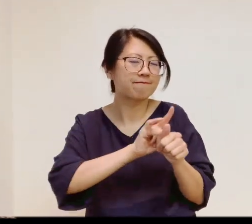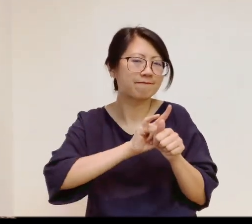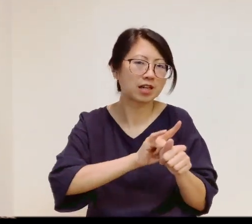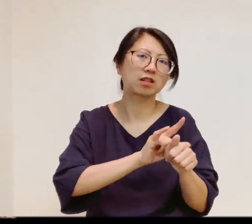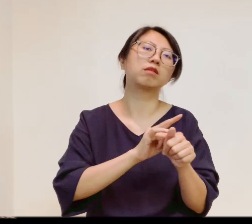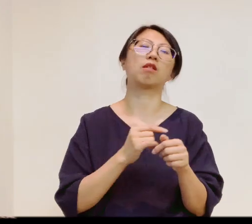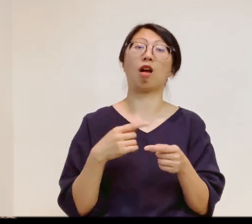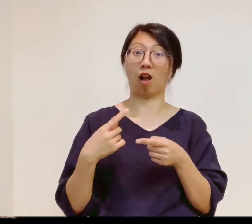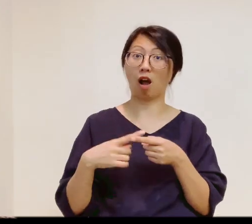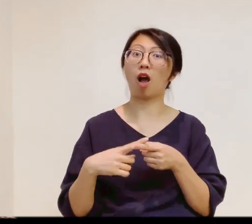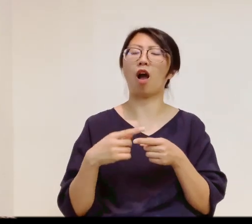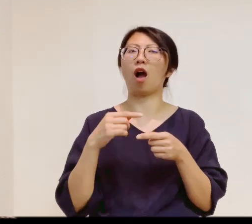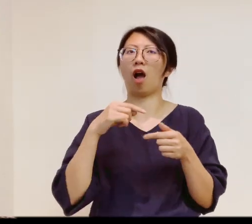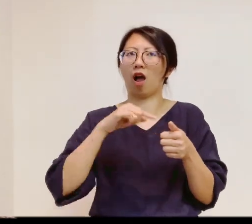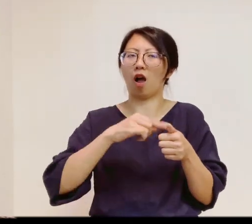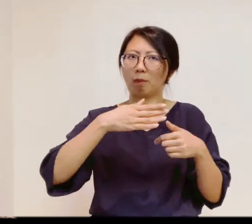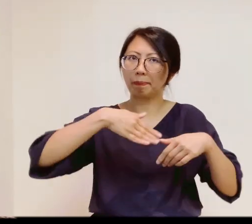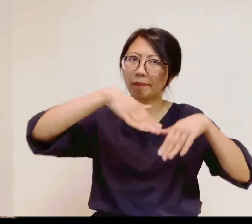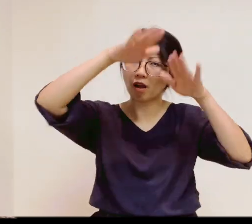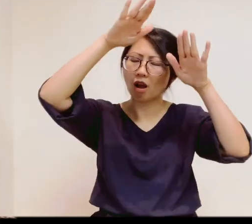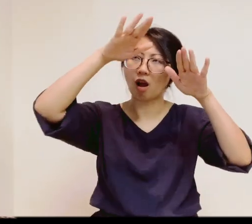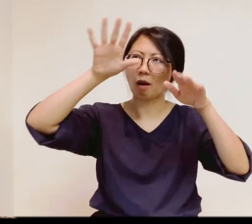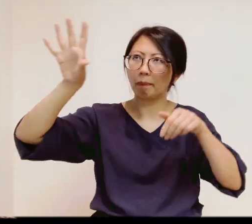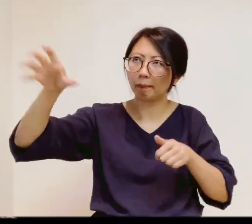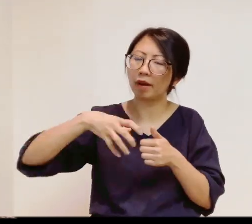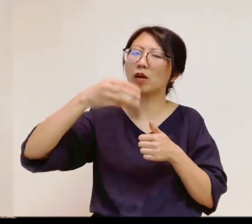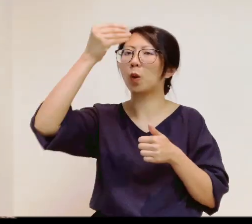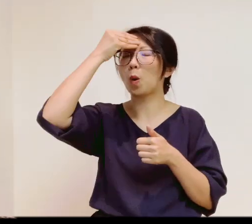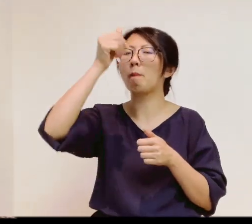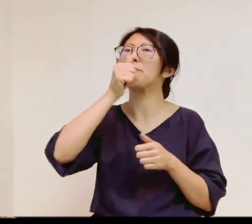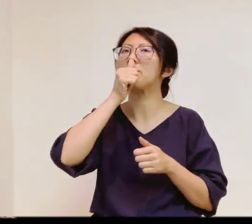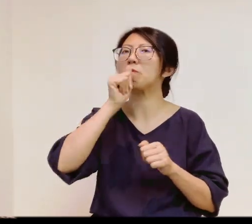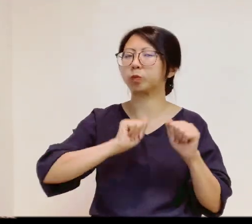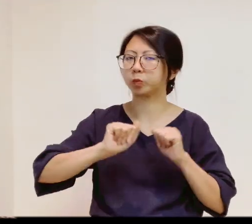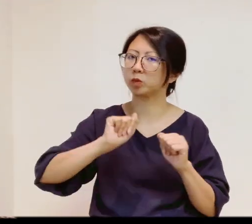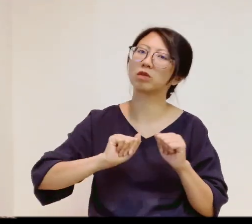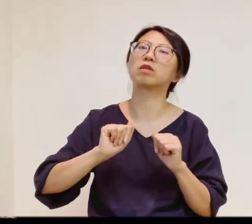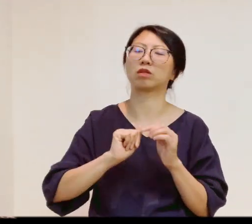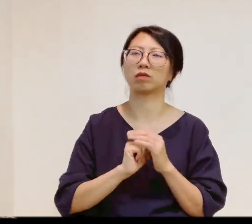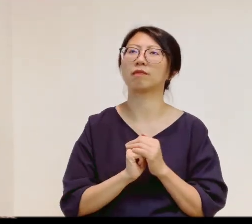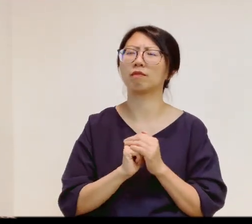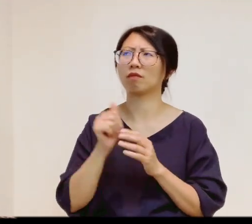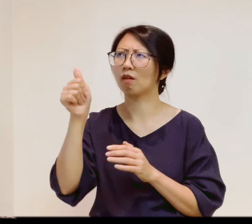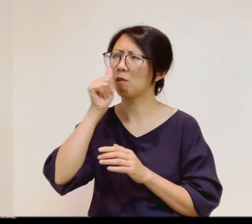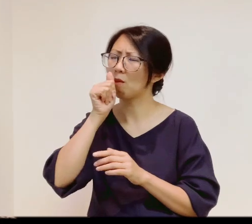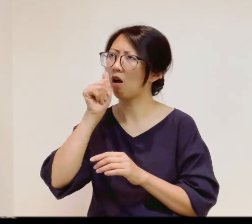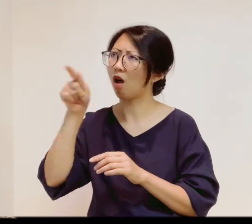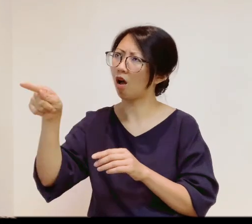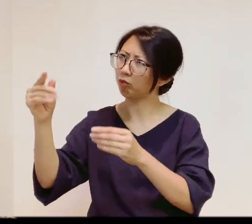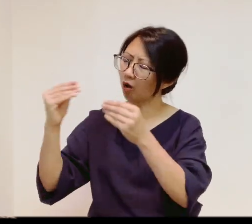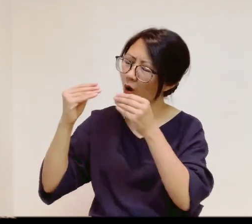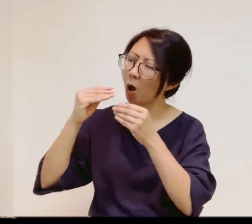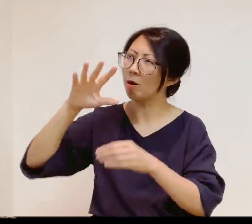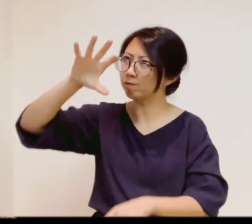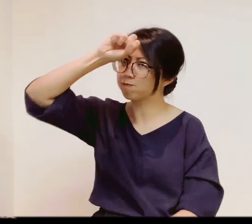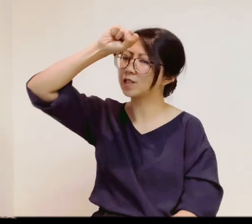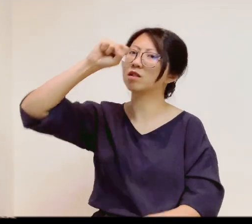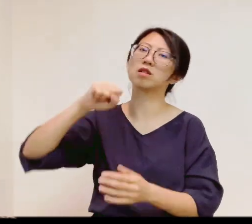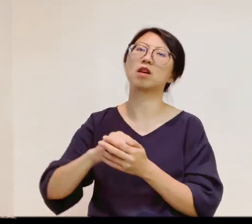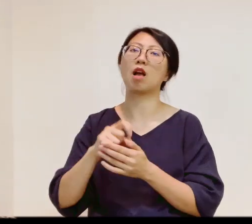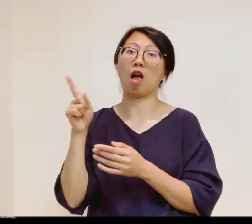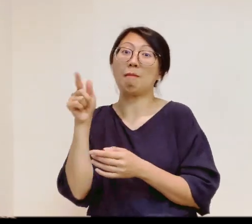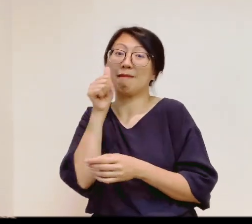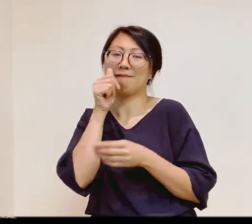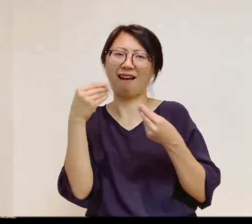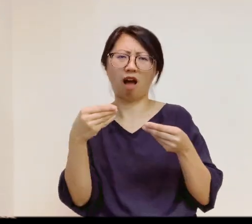佢，希望可以繼續讀書咁樣。咁啊，佢自細其實受爸爸影響都幾深嘅。咁爸爸好多教導咧，呢本書裏